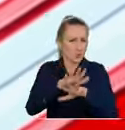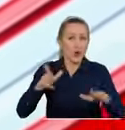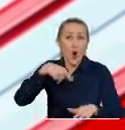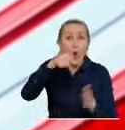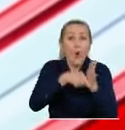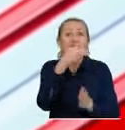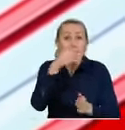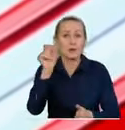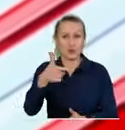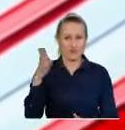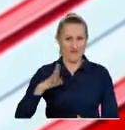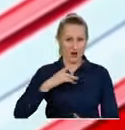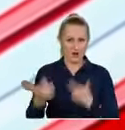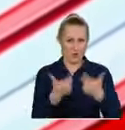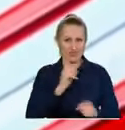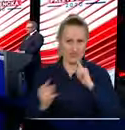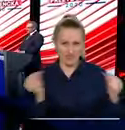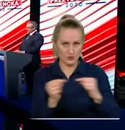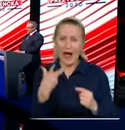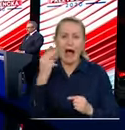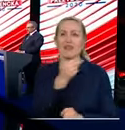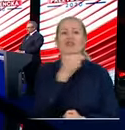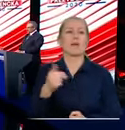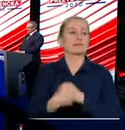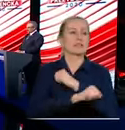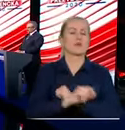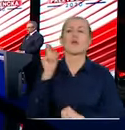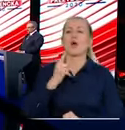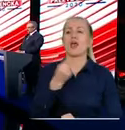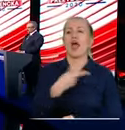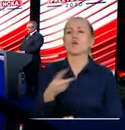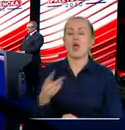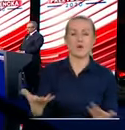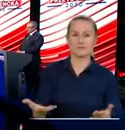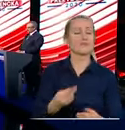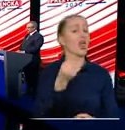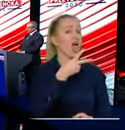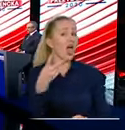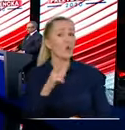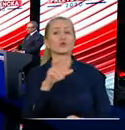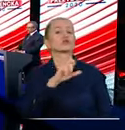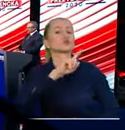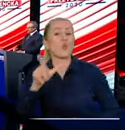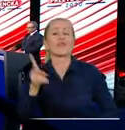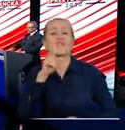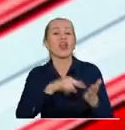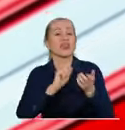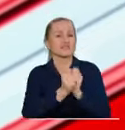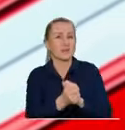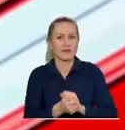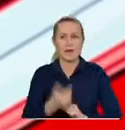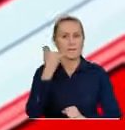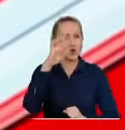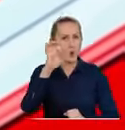dyskutować, a nie temat zastępczy, jakim od lat jest waluta euro, która nie Dziękuję. Będzie wprowadzona. Euro czy złoty? I kiedy? Mirosław Piotrowski.